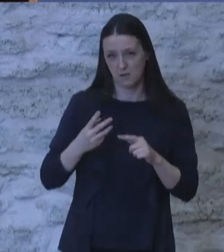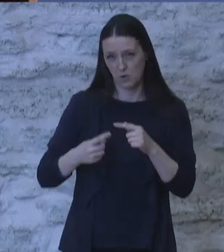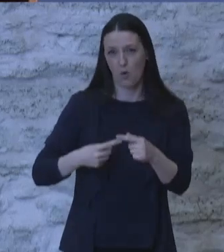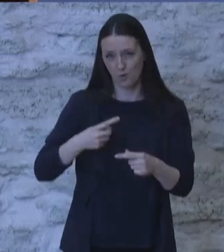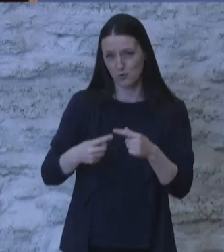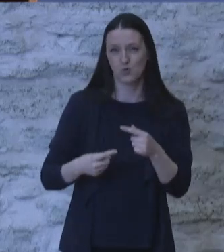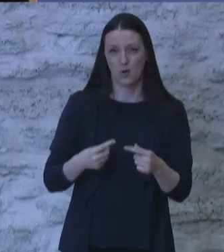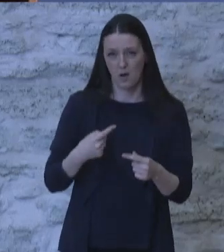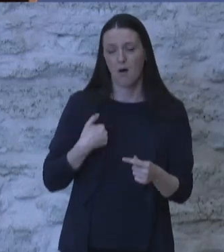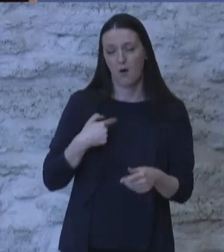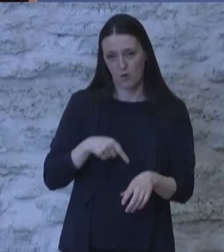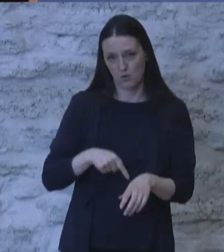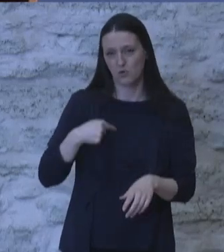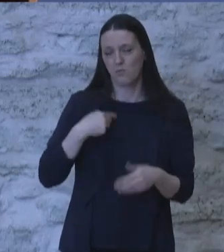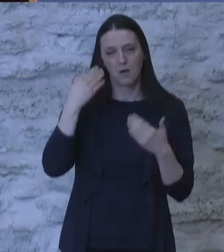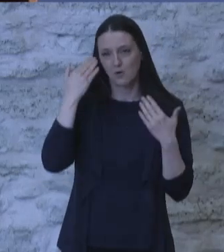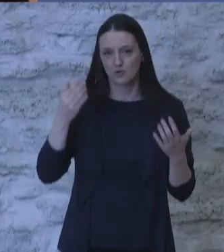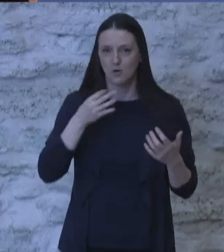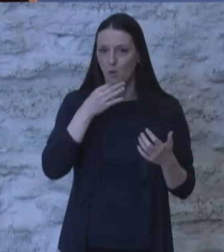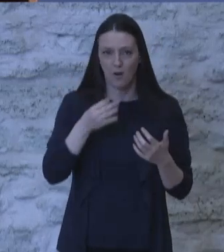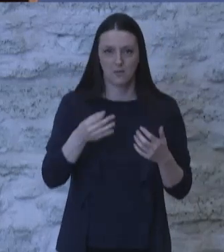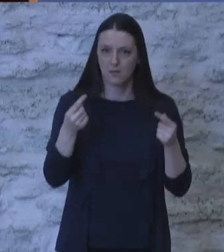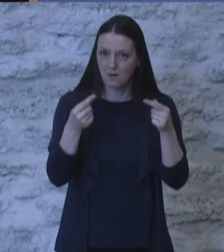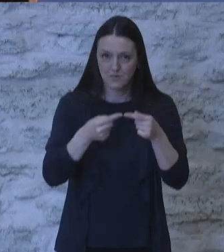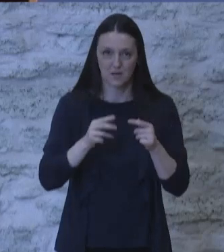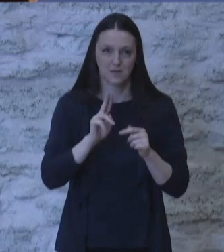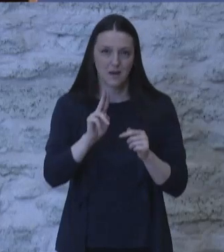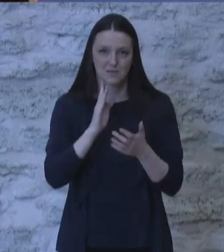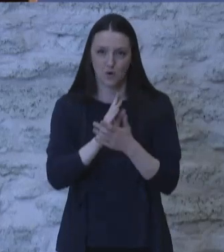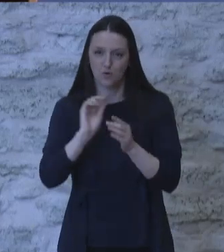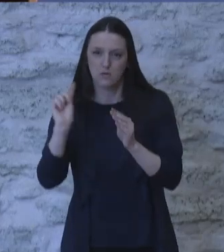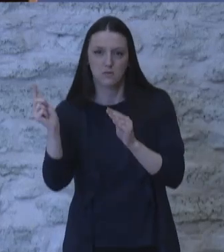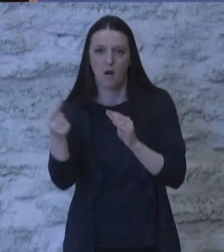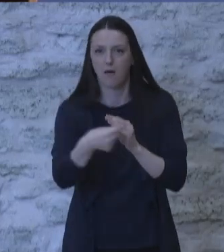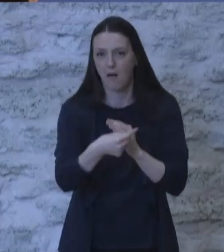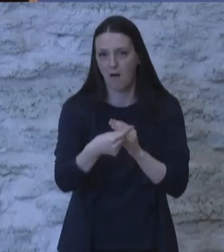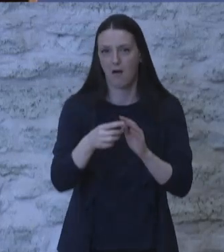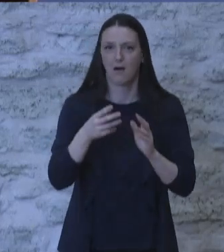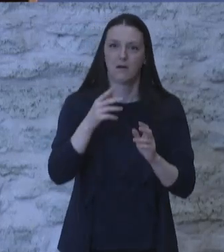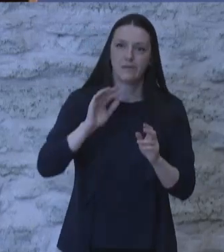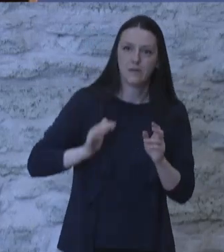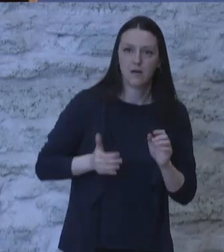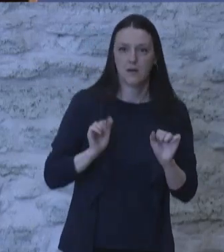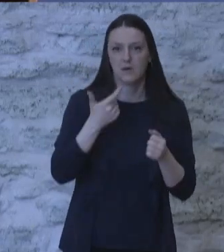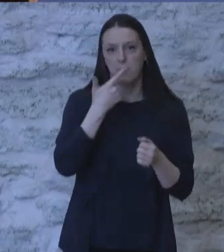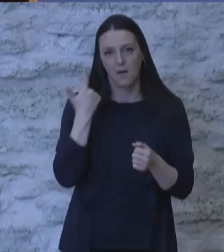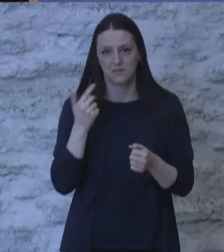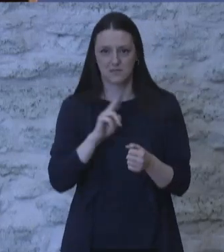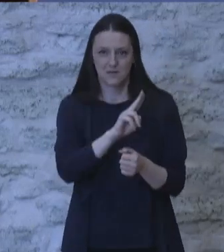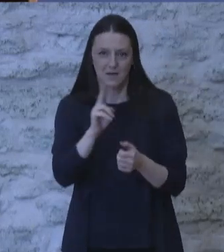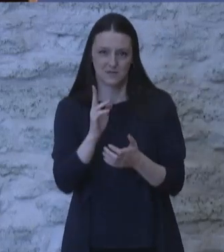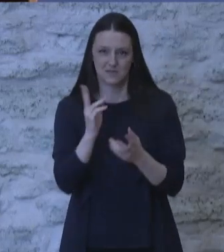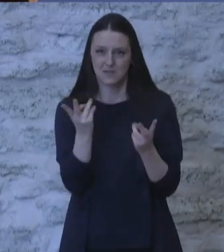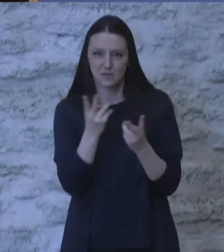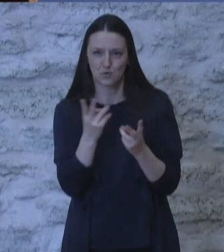ja ma ei oska öelda teile konkreetselt, kes on olnud see naine või mees, kes on neid asju